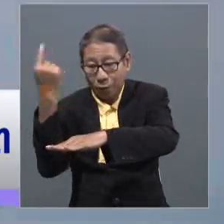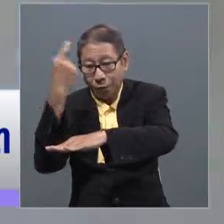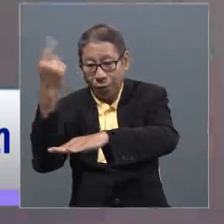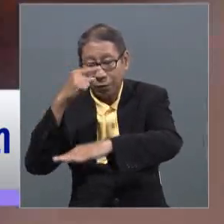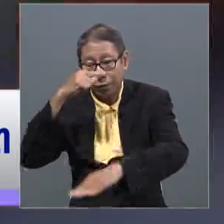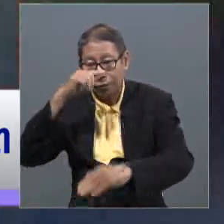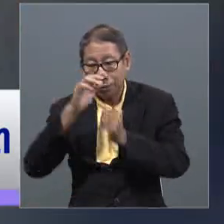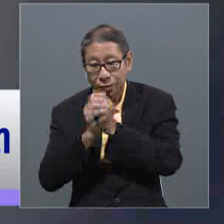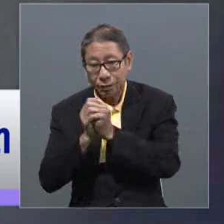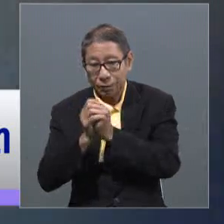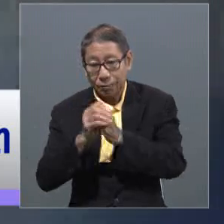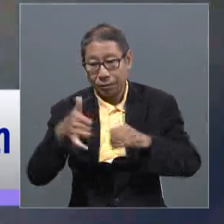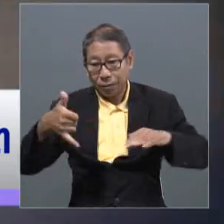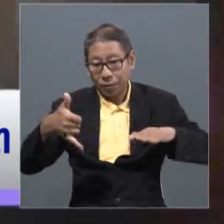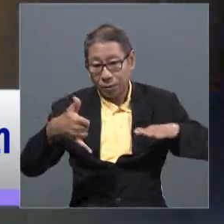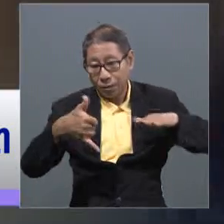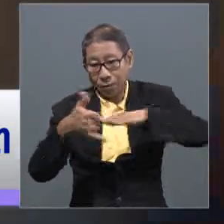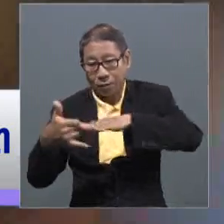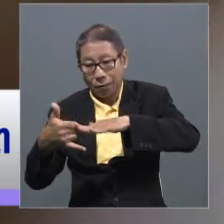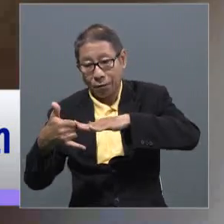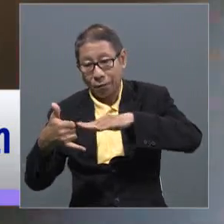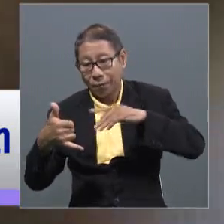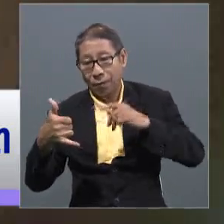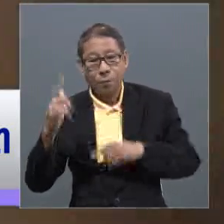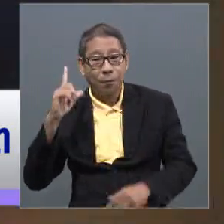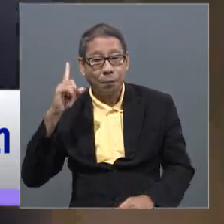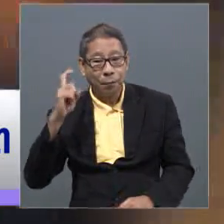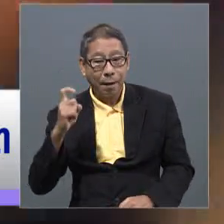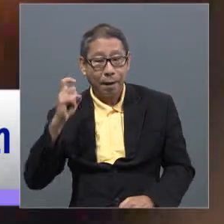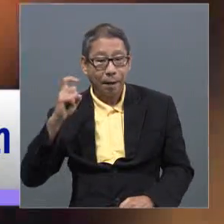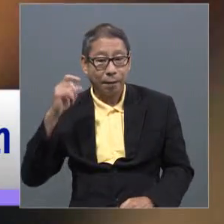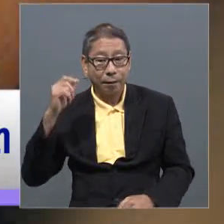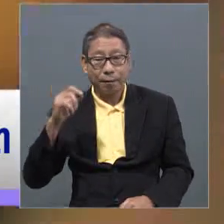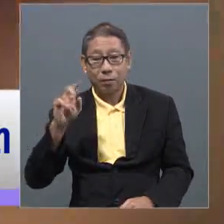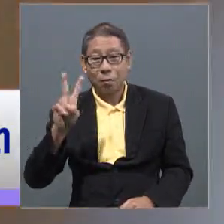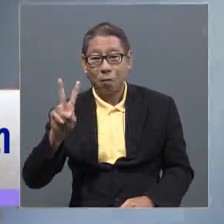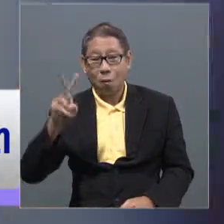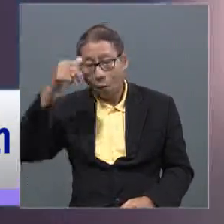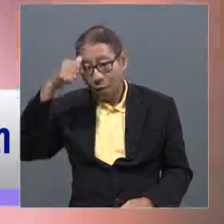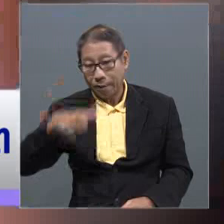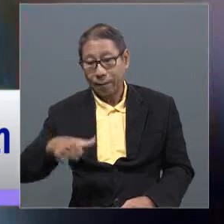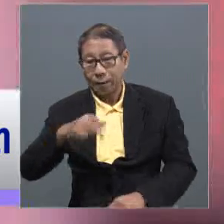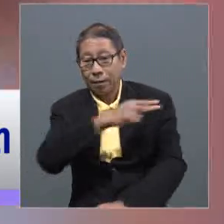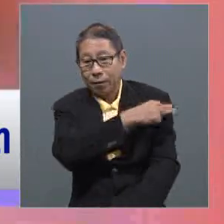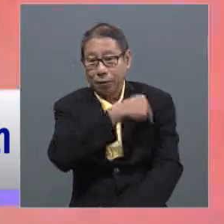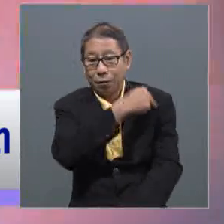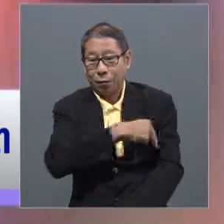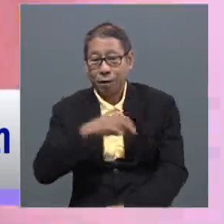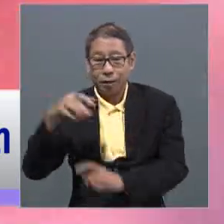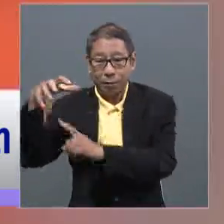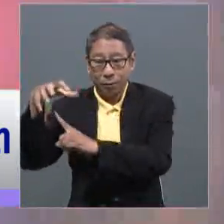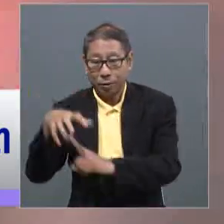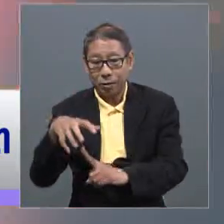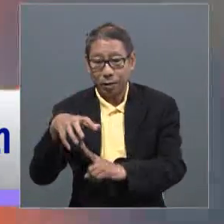เขาเมื่อช่วงเย็นวันที่ 11กรกฎาคมนะครับแล้วก็คุณแม่เนี่ยเสียชีวิตในอีก 2วันต่อมาที่โรงพยาบาลกรุงเทพพัทยา